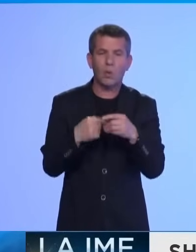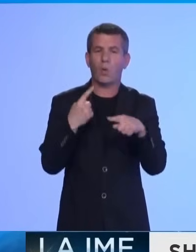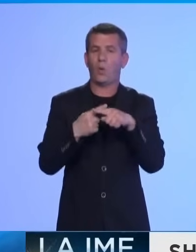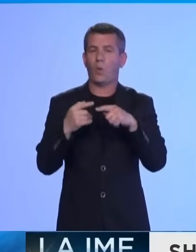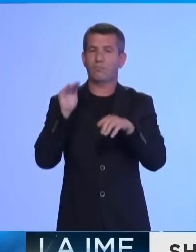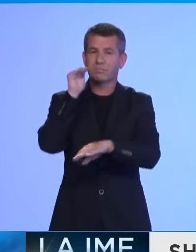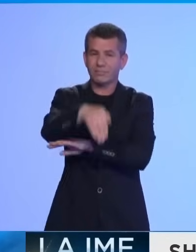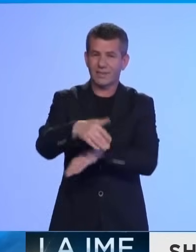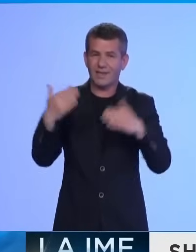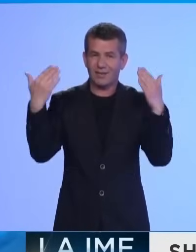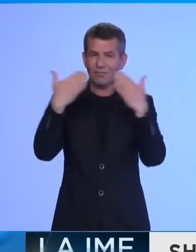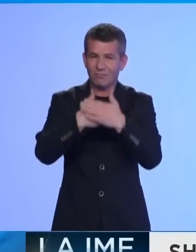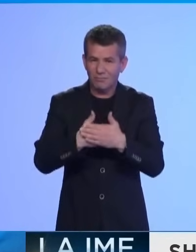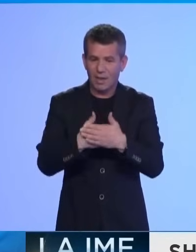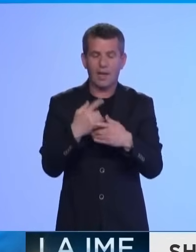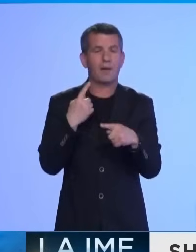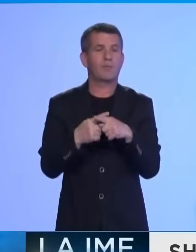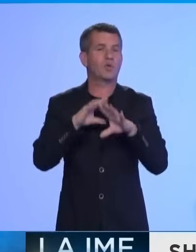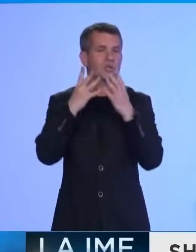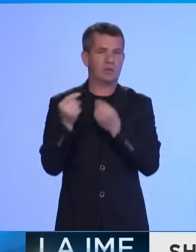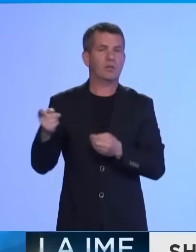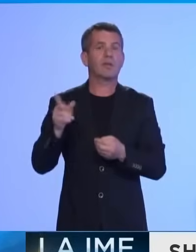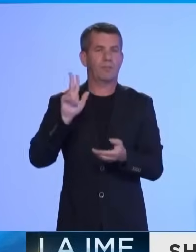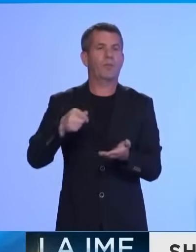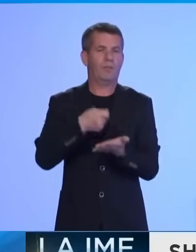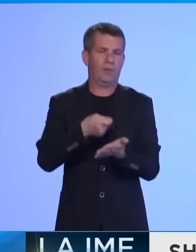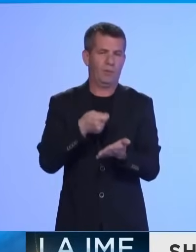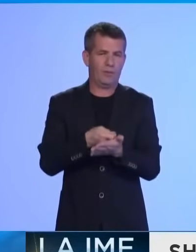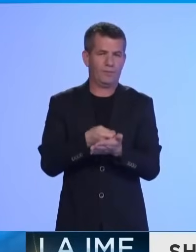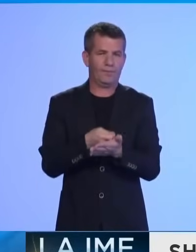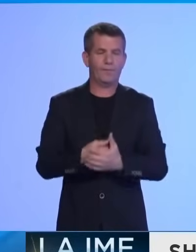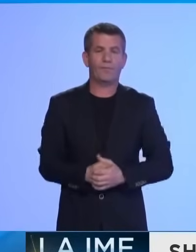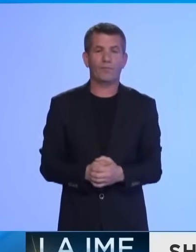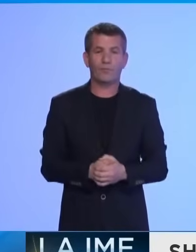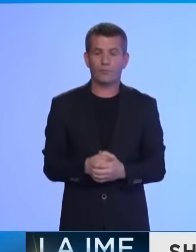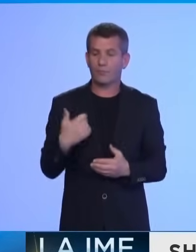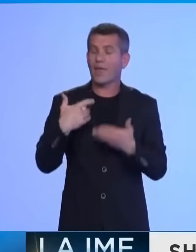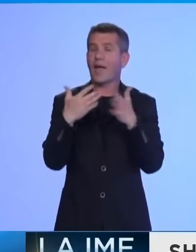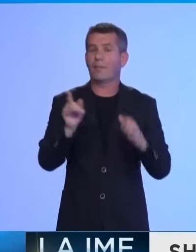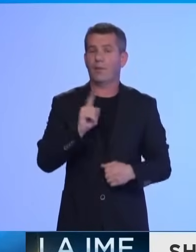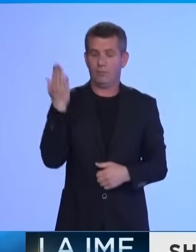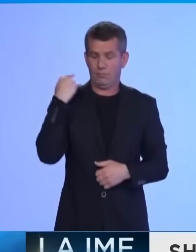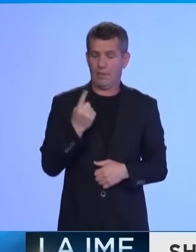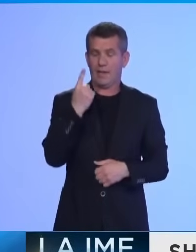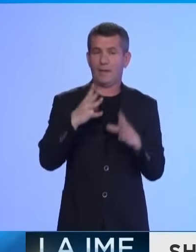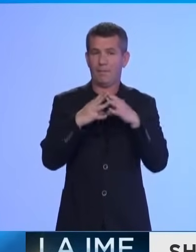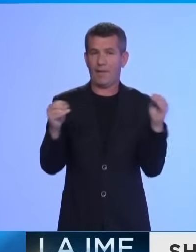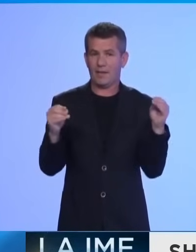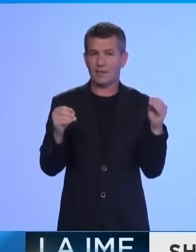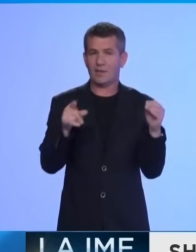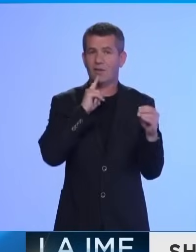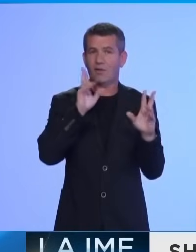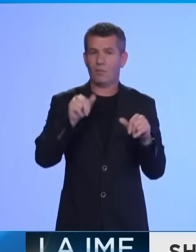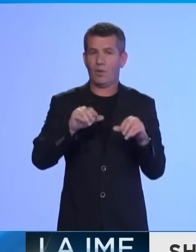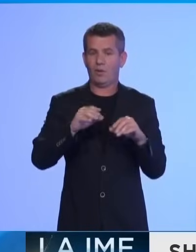e fejësës zërtore. Gjithashtu nuk e kemi bërë shumë publike, por me 1 mars ka fillu që të na jepet